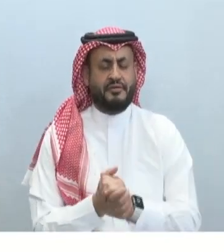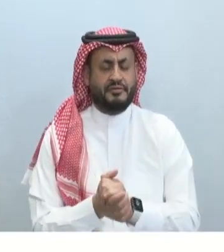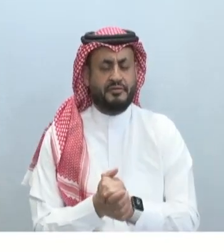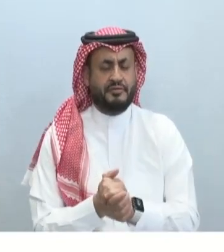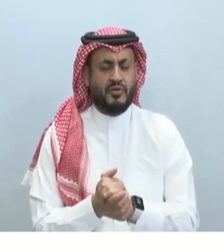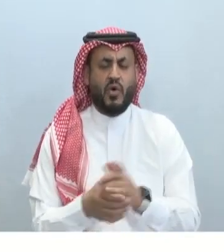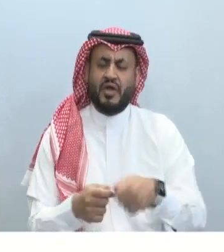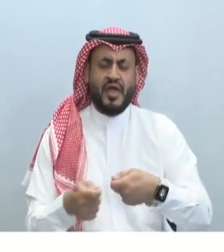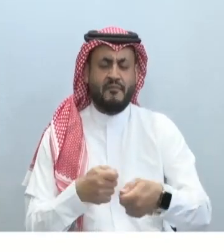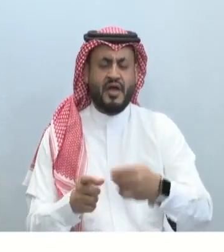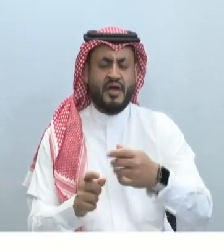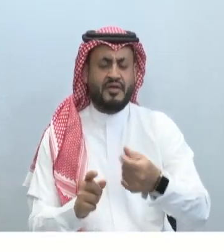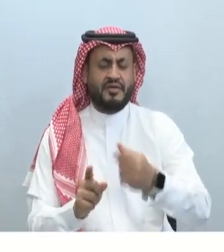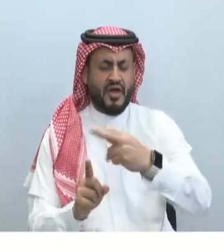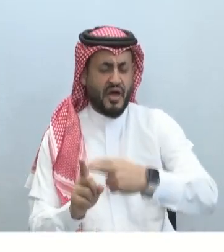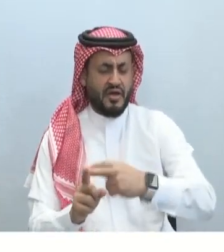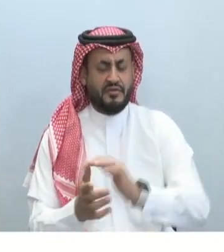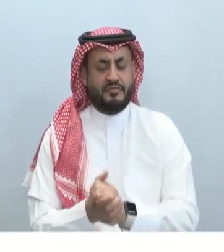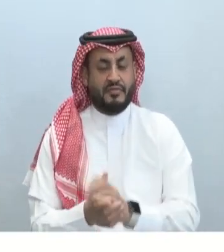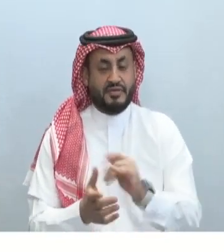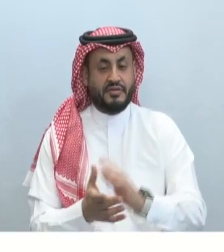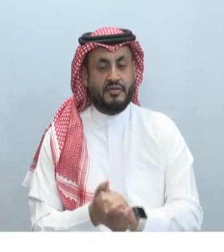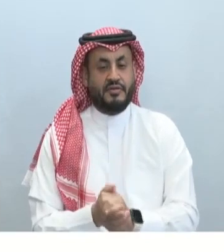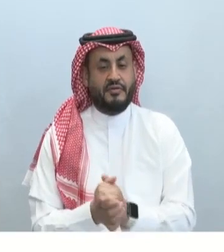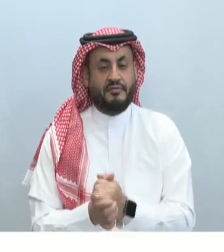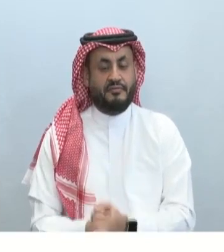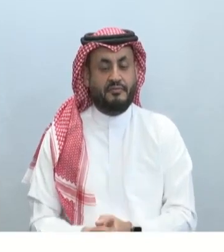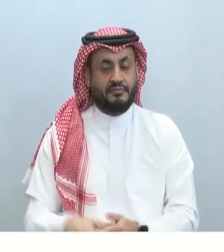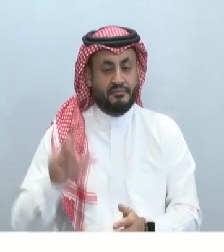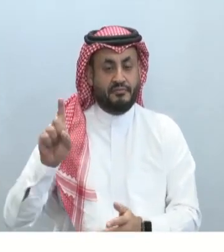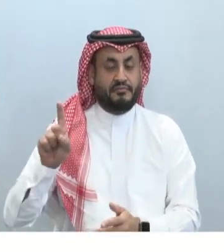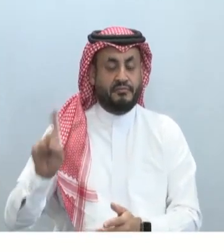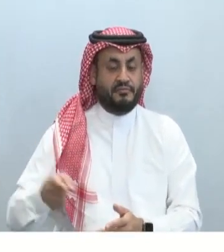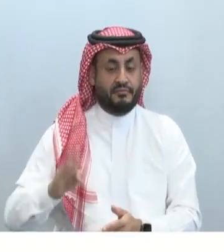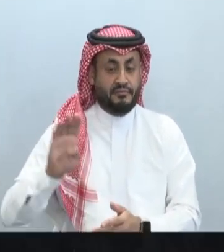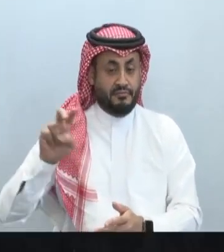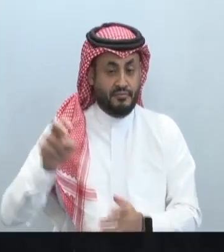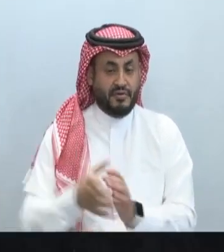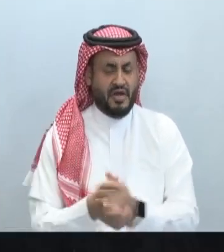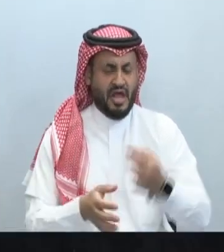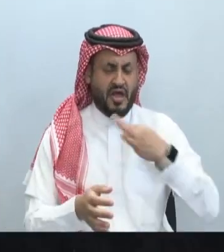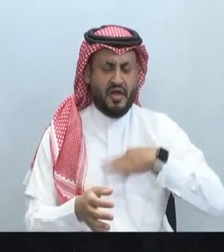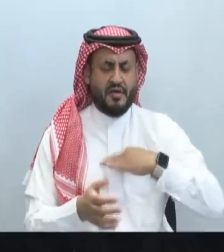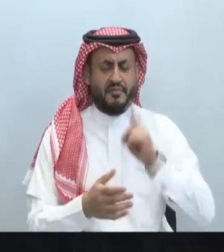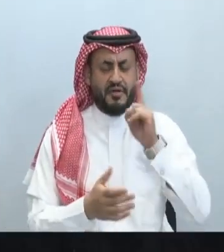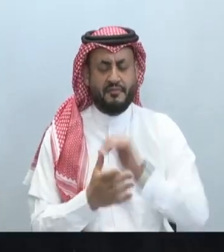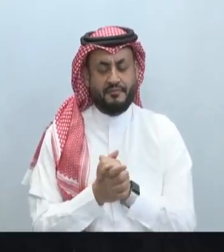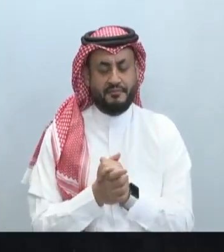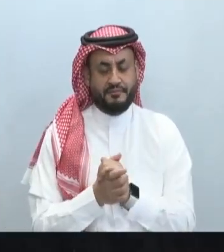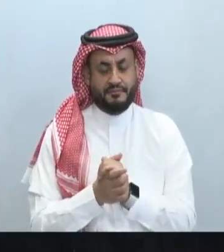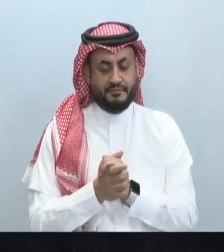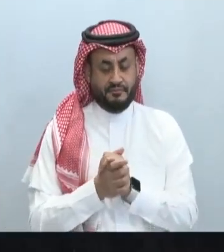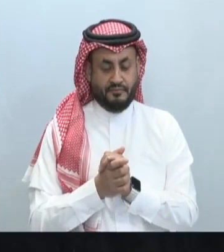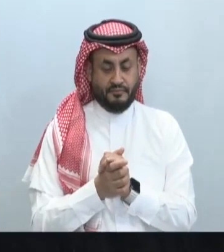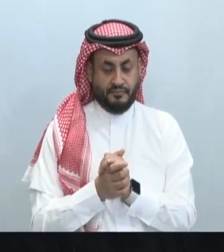باع بسعر اقل لكن لو انه عندما جاءه المشتري فقال